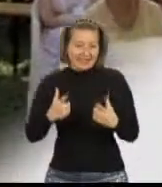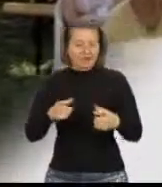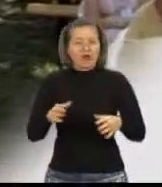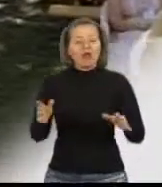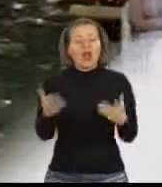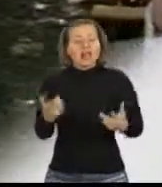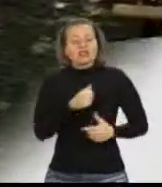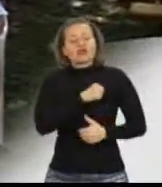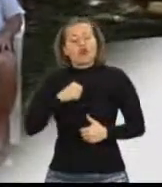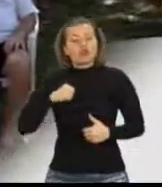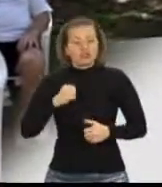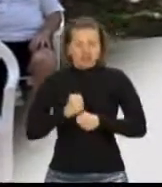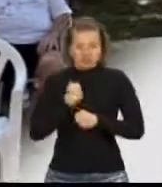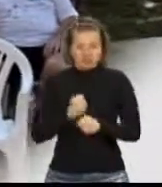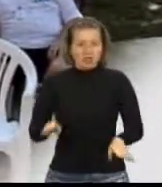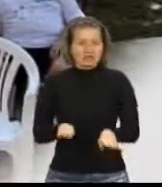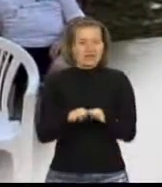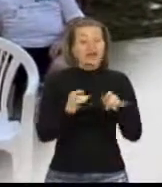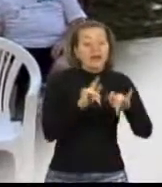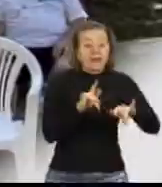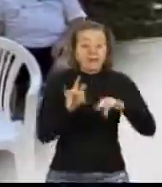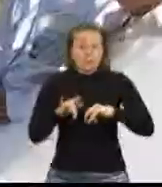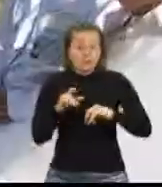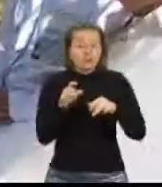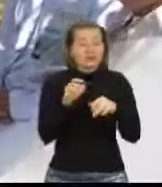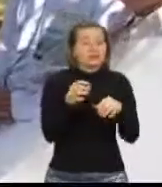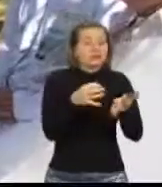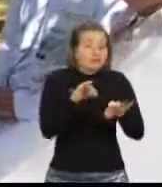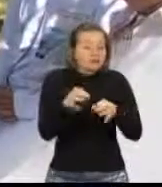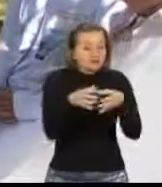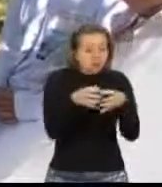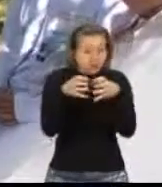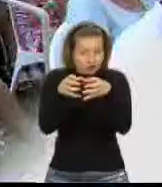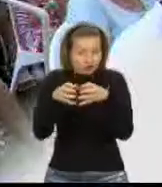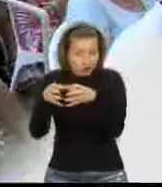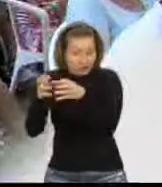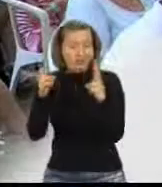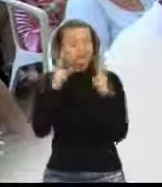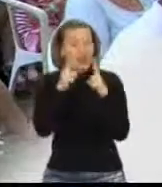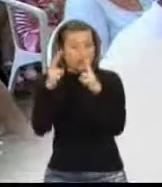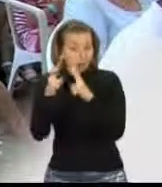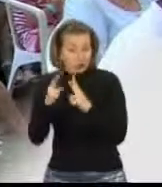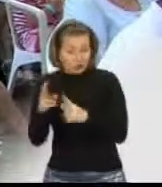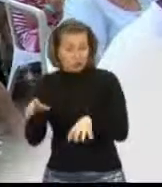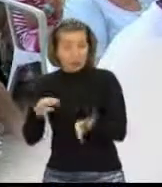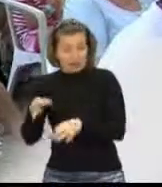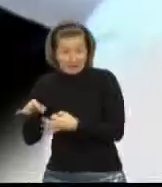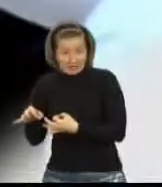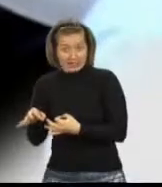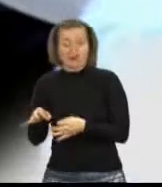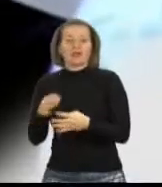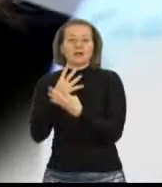munkatársaink, bogozóink helyben, helyi közösségekben szerveznek találkozókat. Ilyen háló